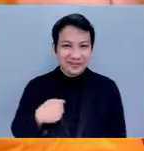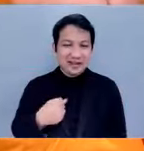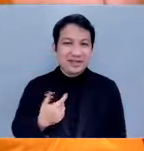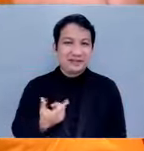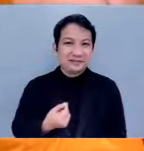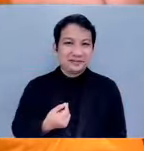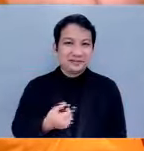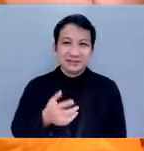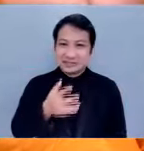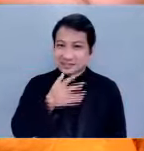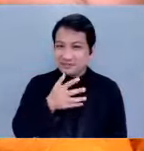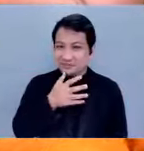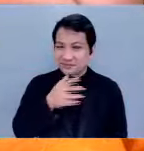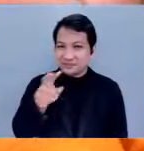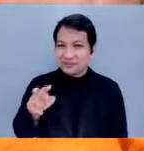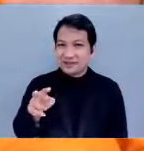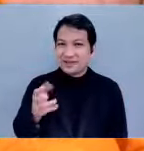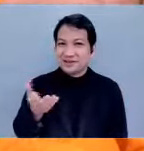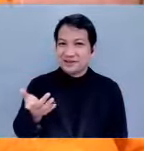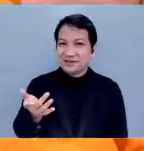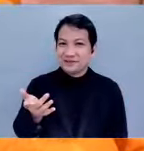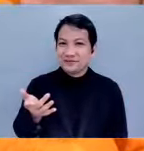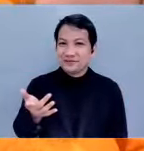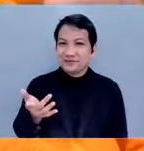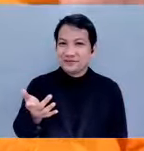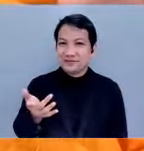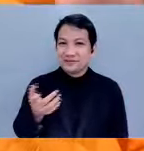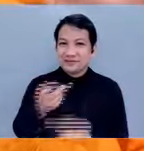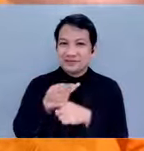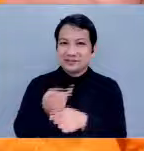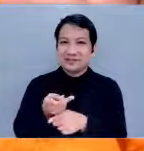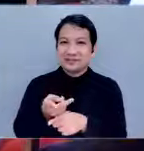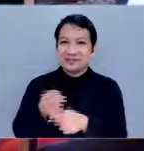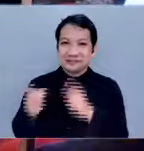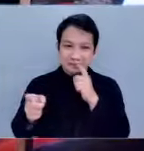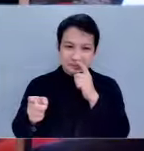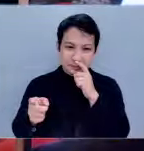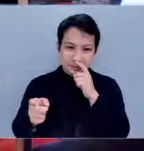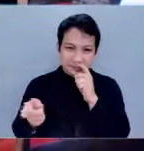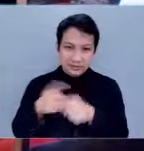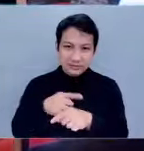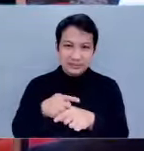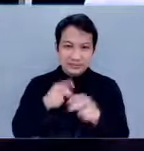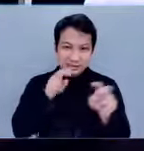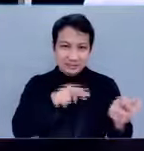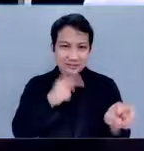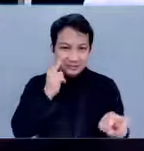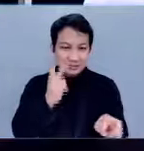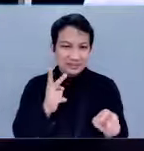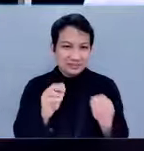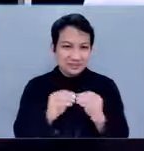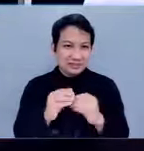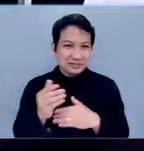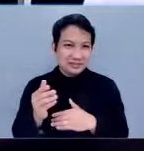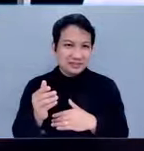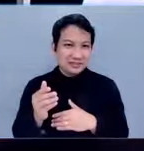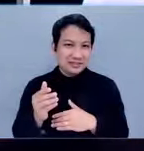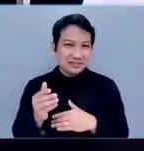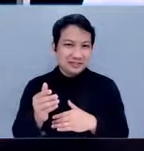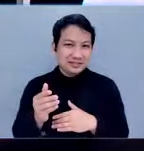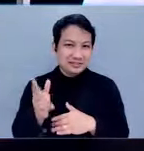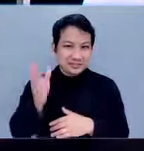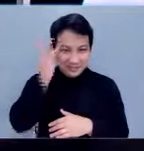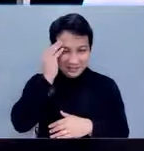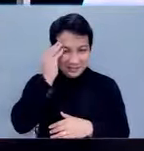nanay, I look forward dun sa mga, dahil pre-produce ito ninyo, naglo-look forward ako na meron mga nuggets of learning dito